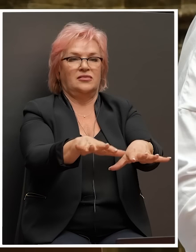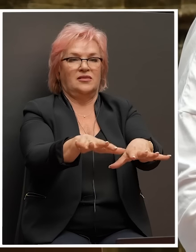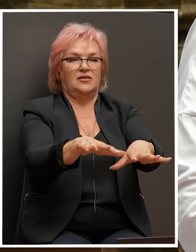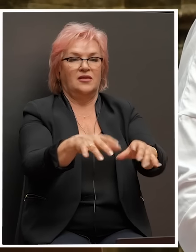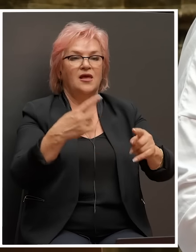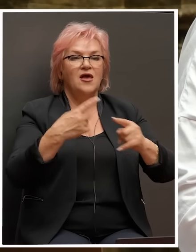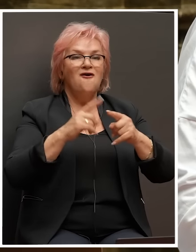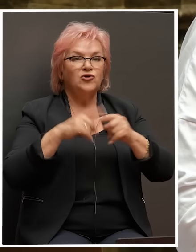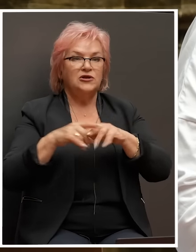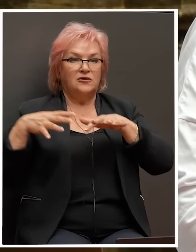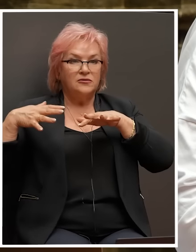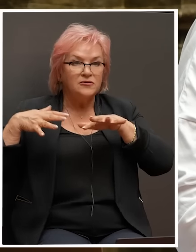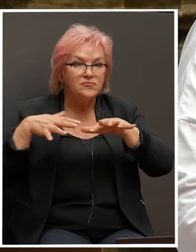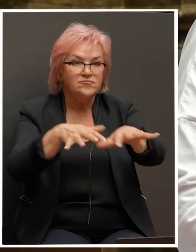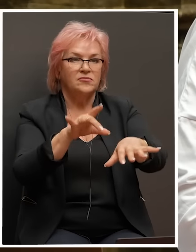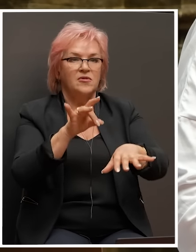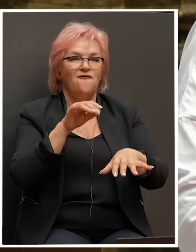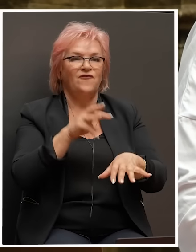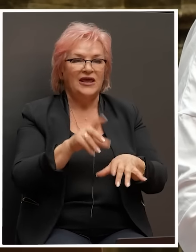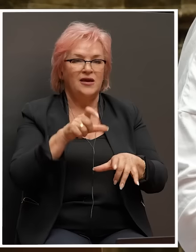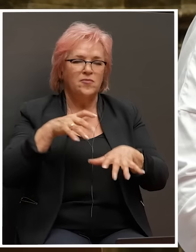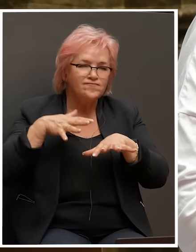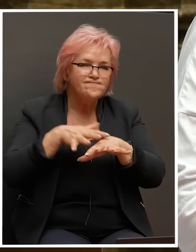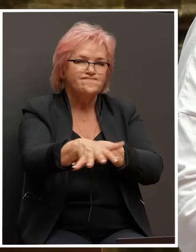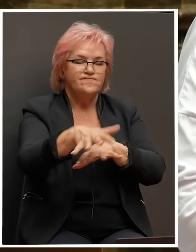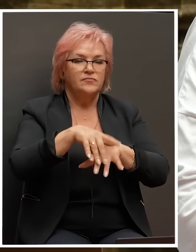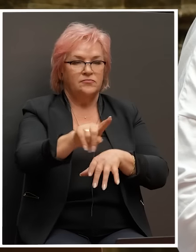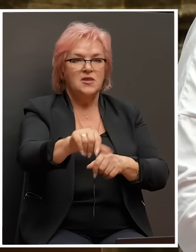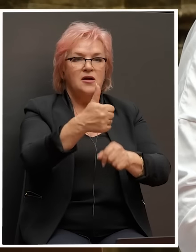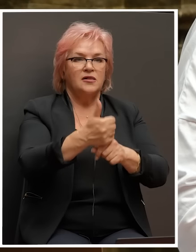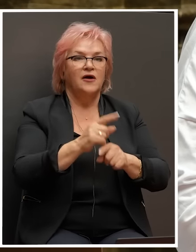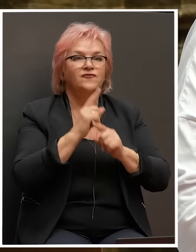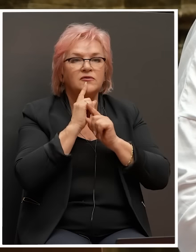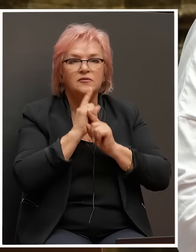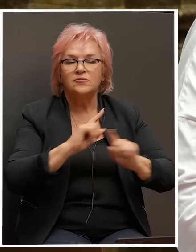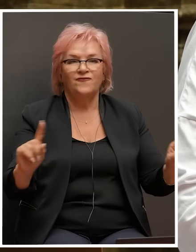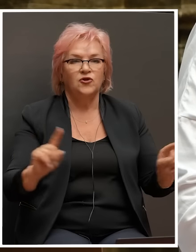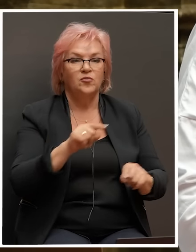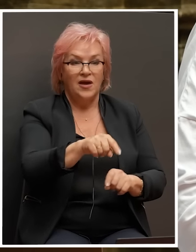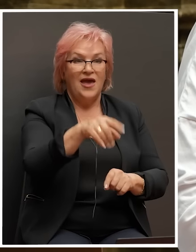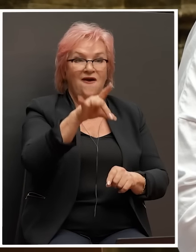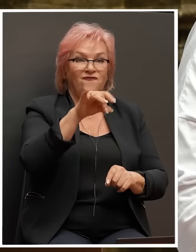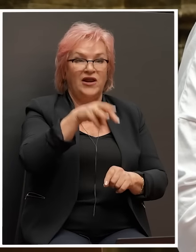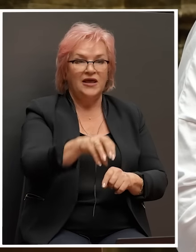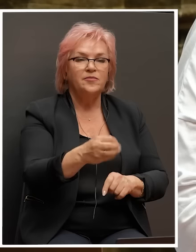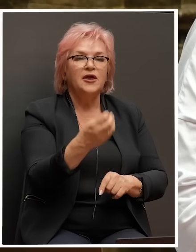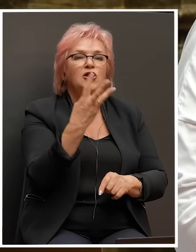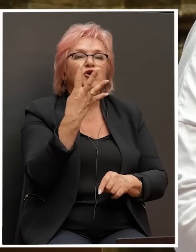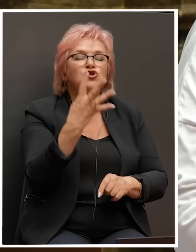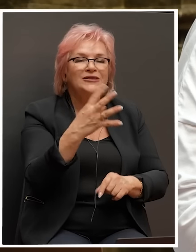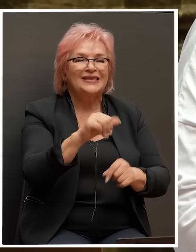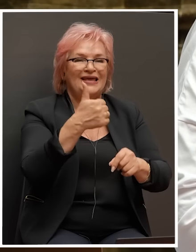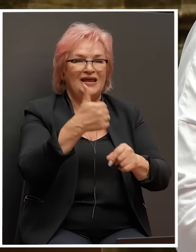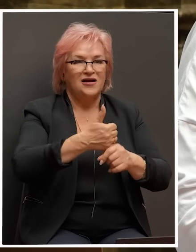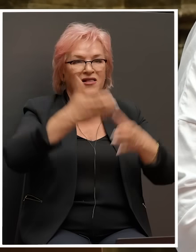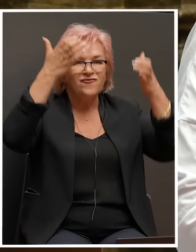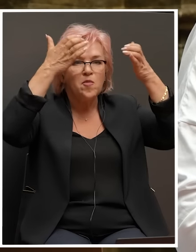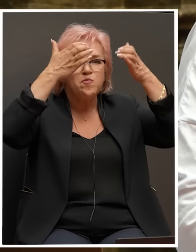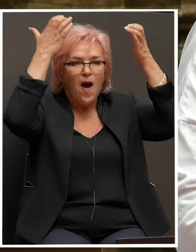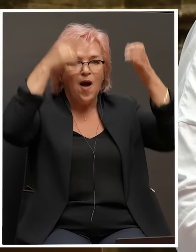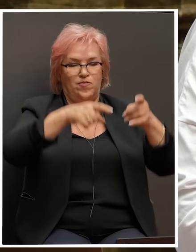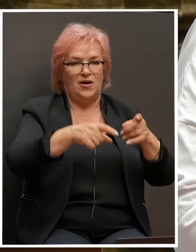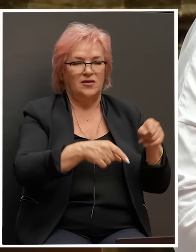Соответственно, вот этот паломнический путь в Рим был обусловлен главным феноменом. В Риме 4 папских базилики. Базилики